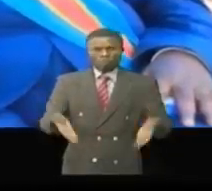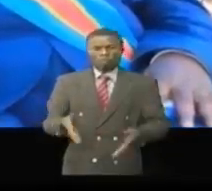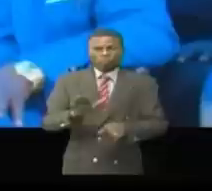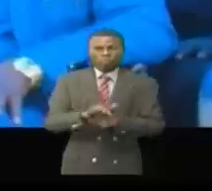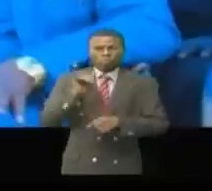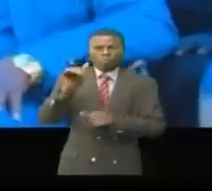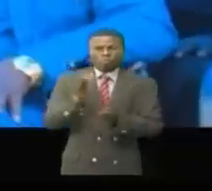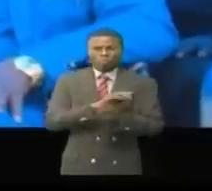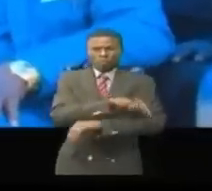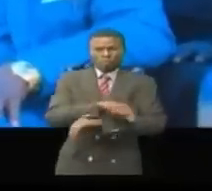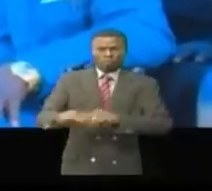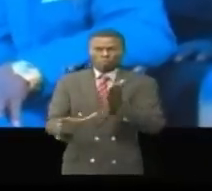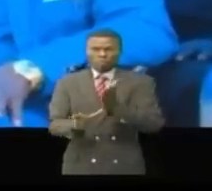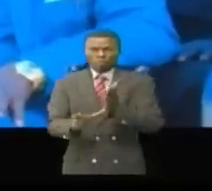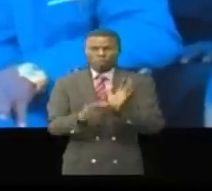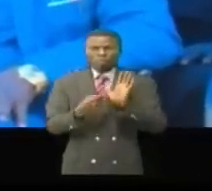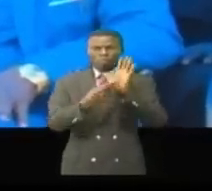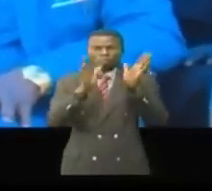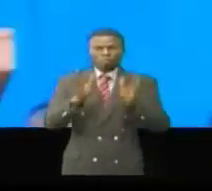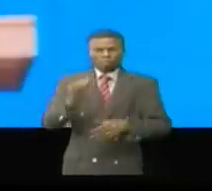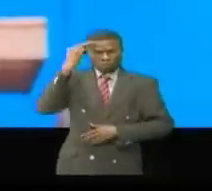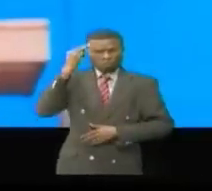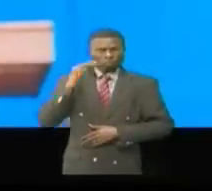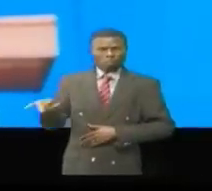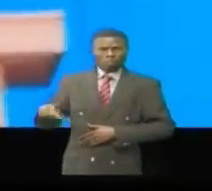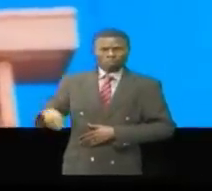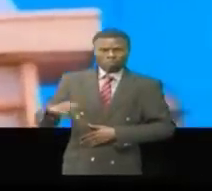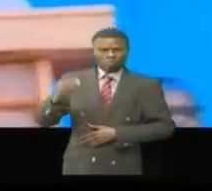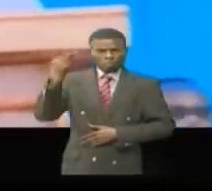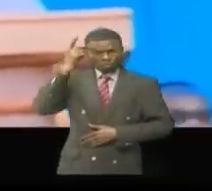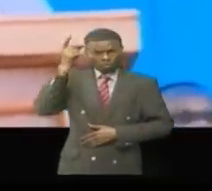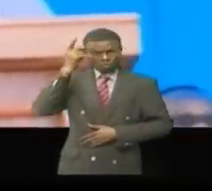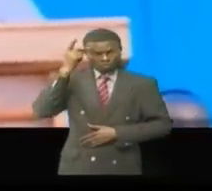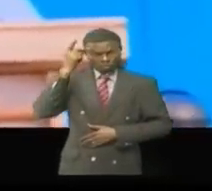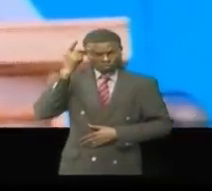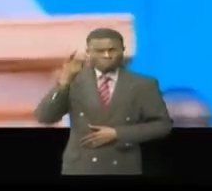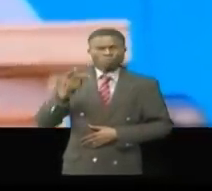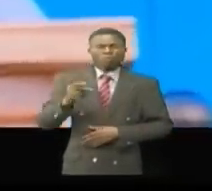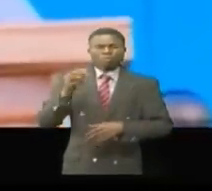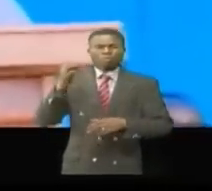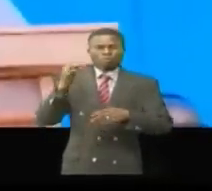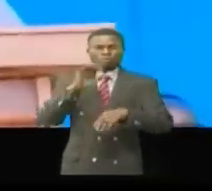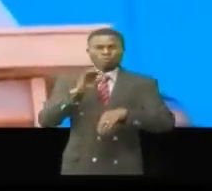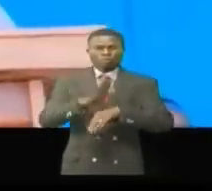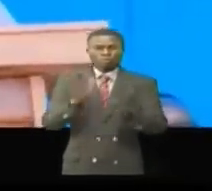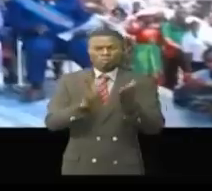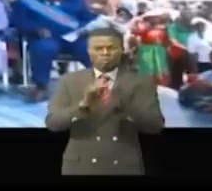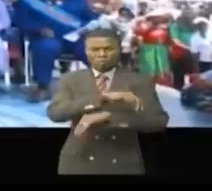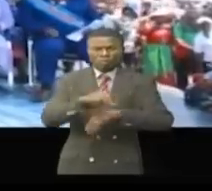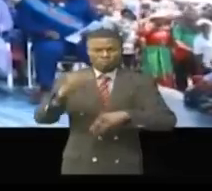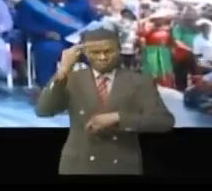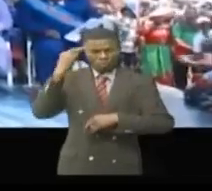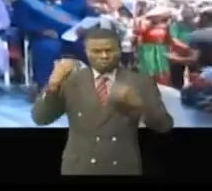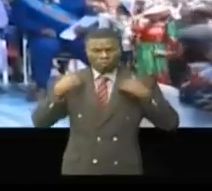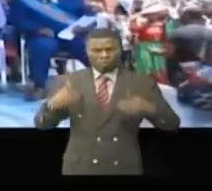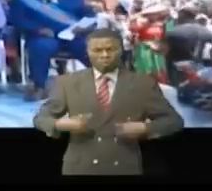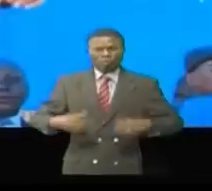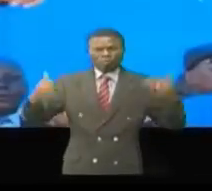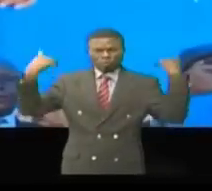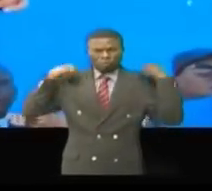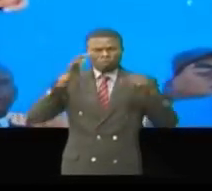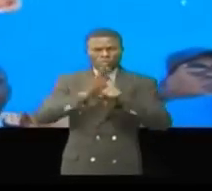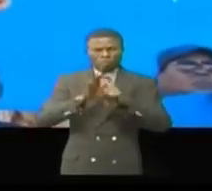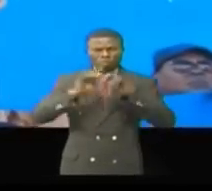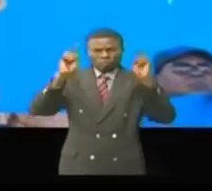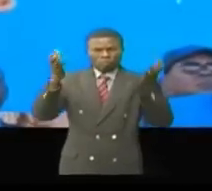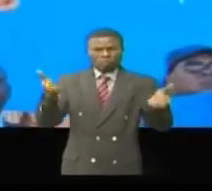directeur de cabinet adjoint et représentant du ministre provincial de Kinshasa en charge de la santé, la tutelle, les autorités et personnalités de la ville.